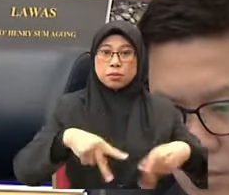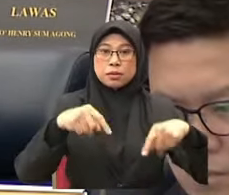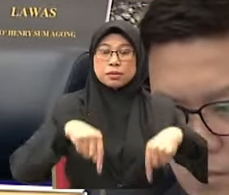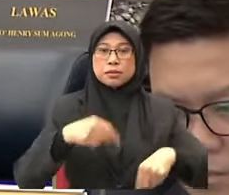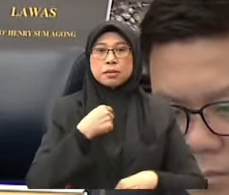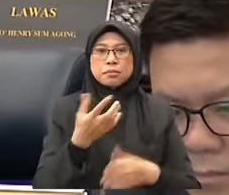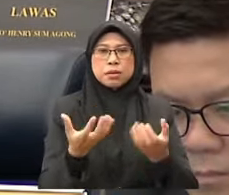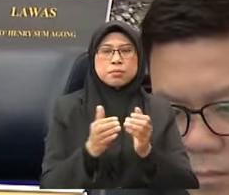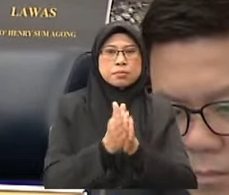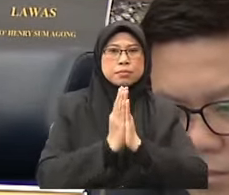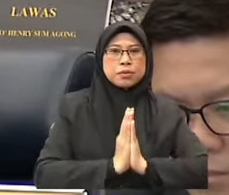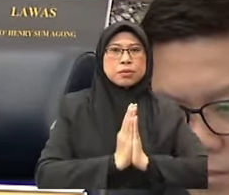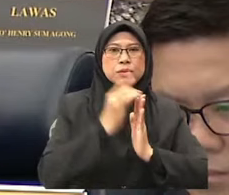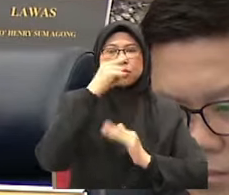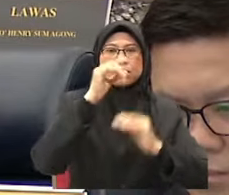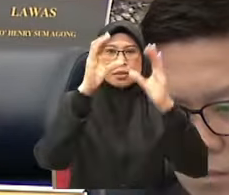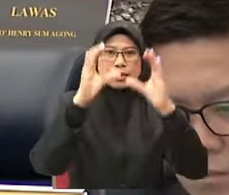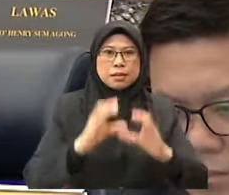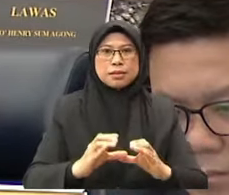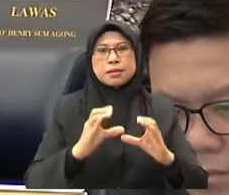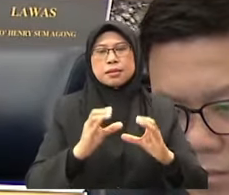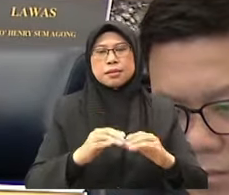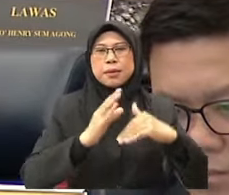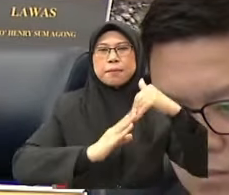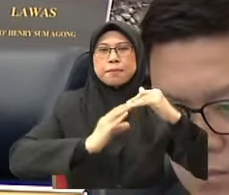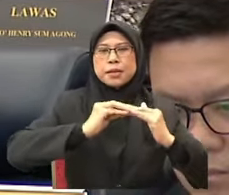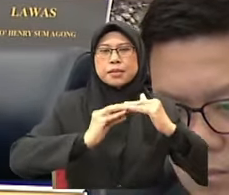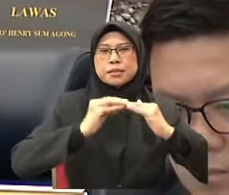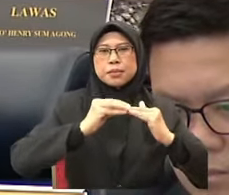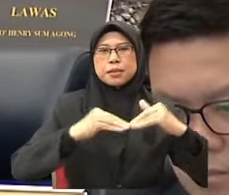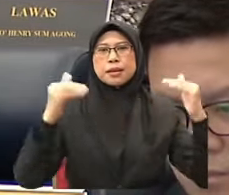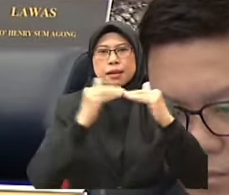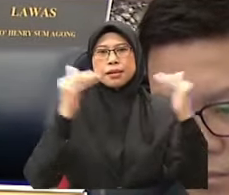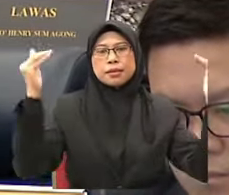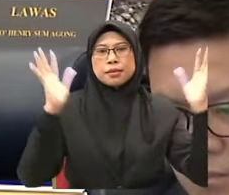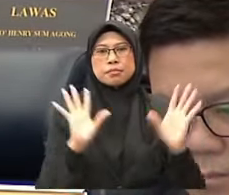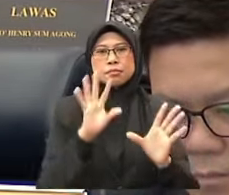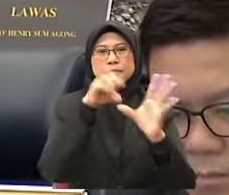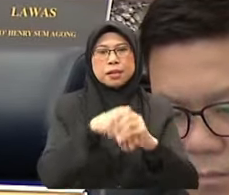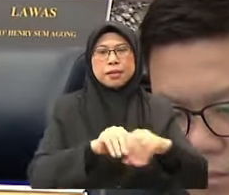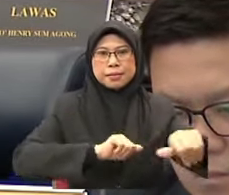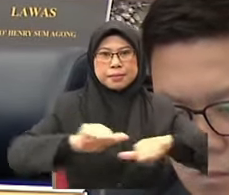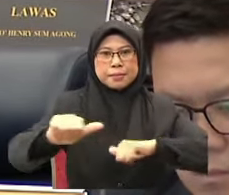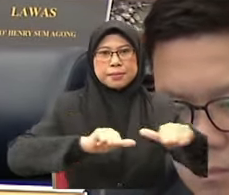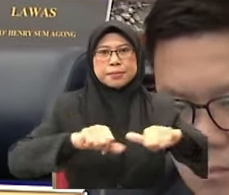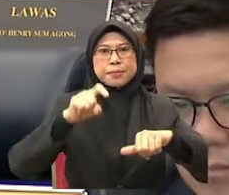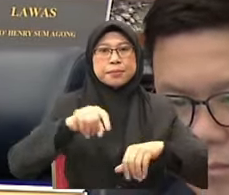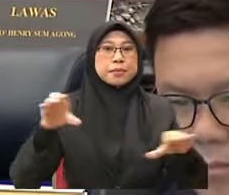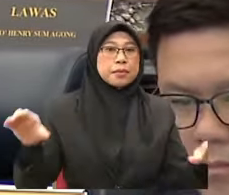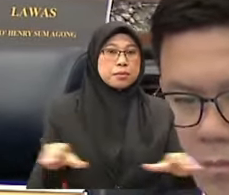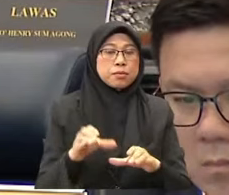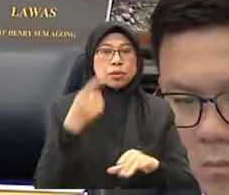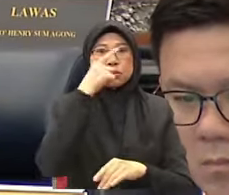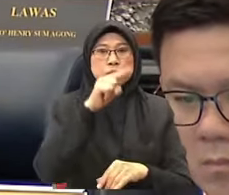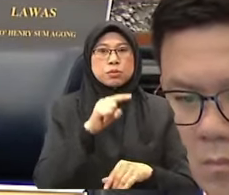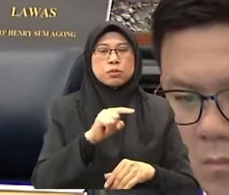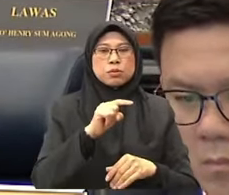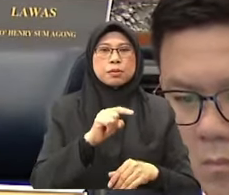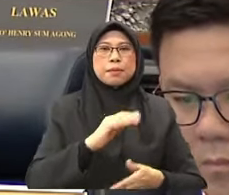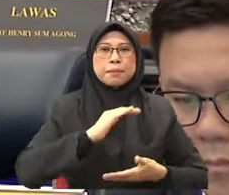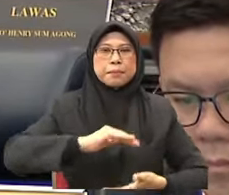juga saya ingin memohon agar pendekatan yang lebih fleksibel, adil, inklusif dan efektif perlu diambil kira untuk